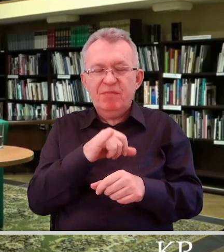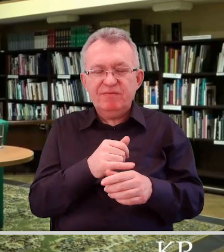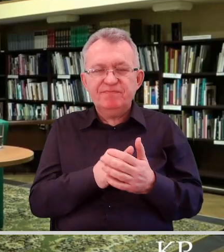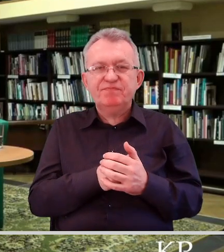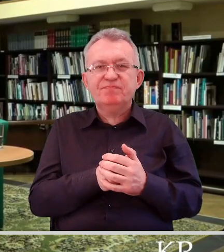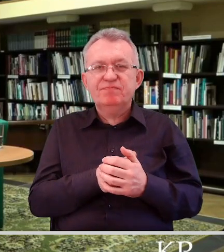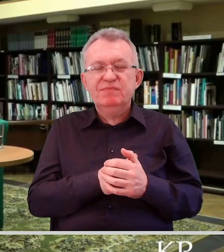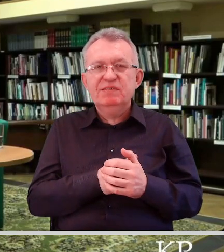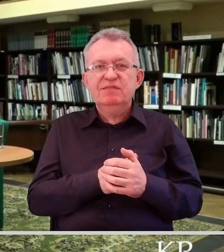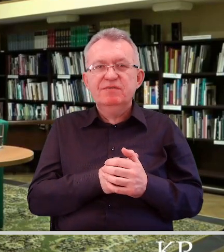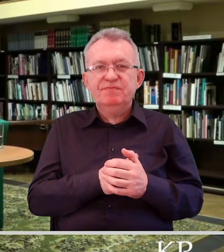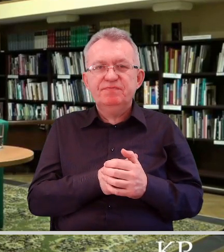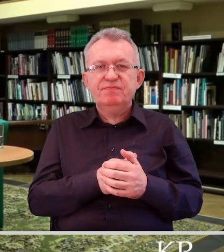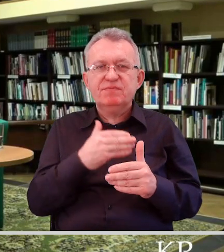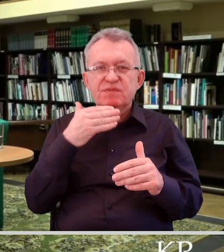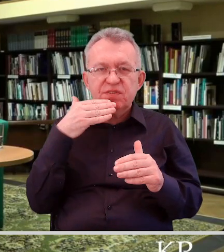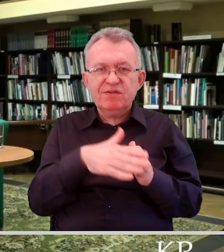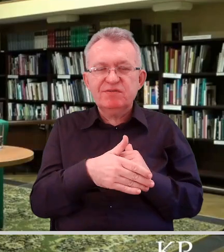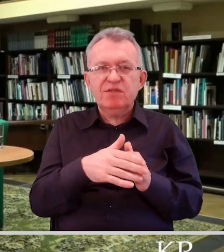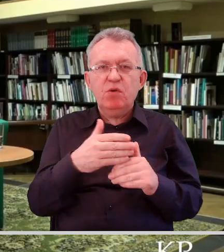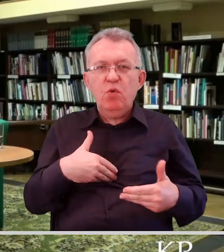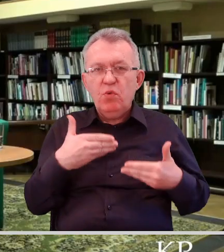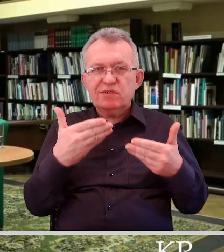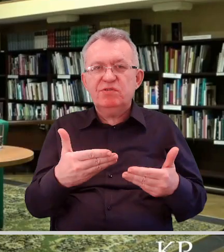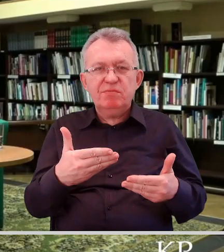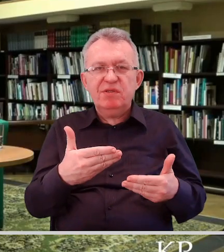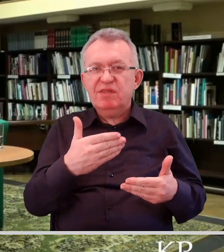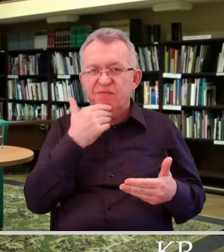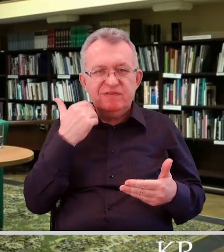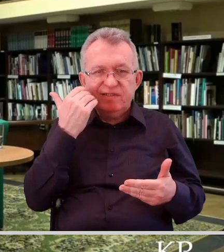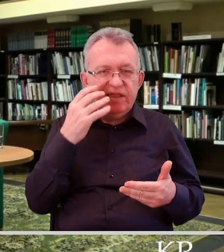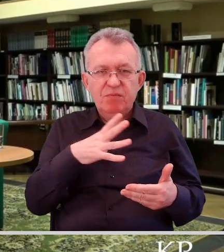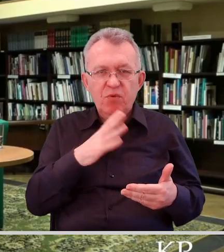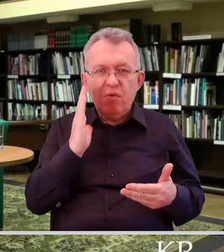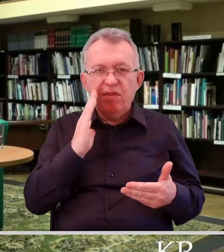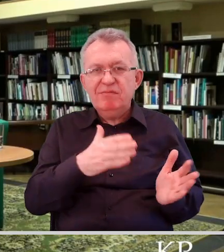To jest zresztą historia ostatnich lat, bo jak się urodziłam, to jeszcze nie było wstydu, a